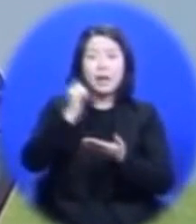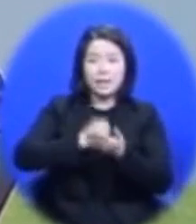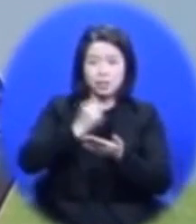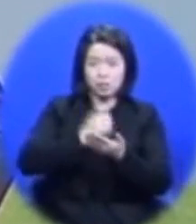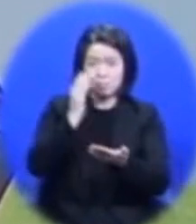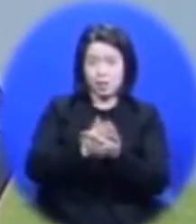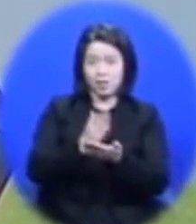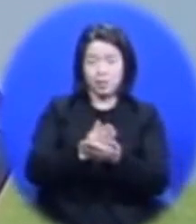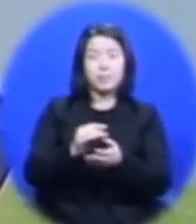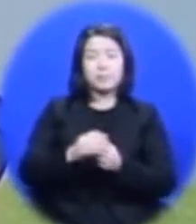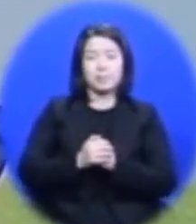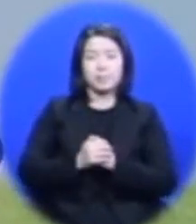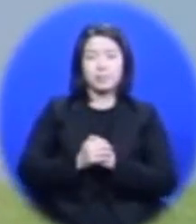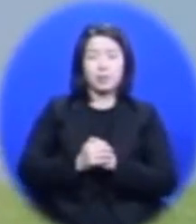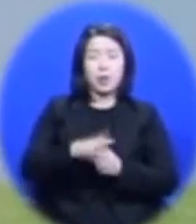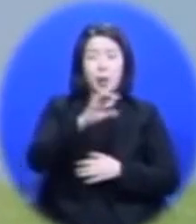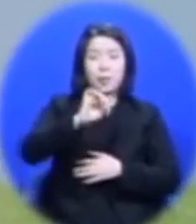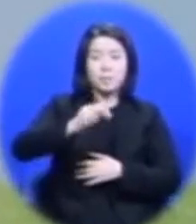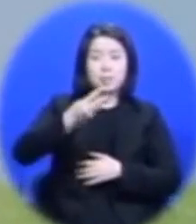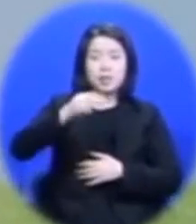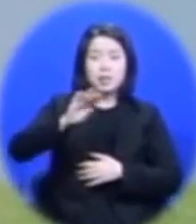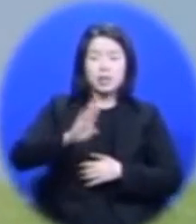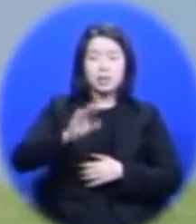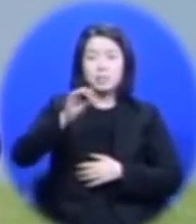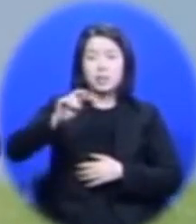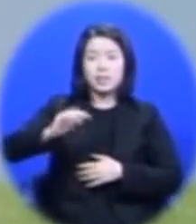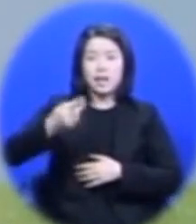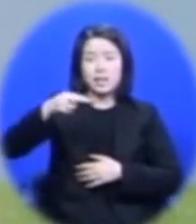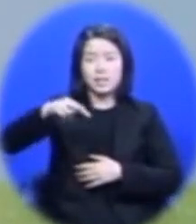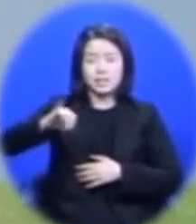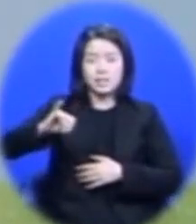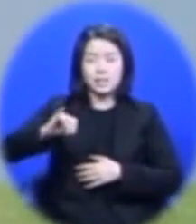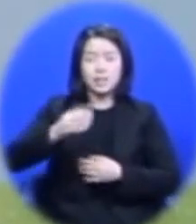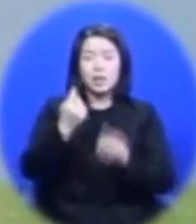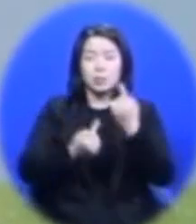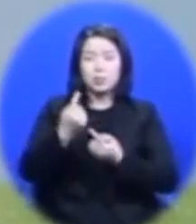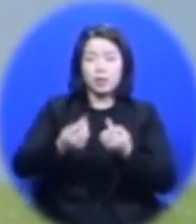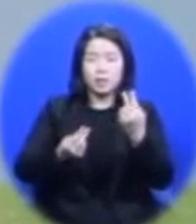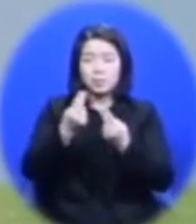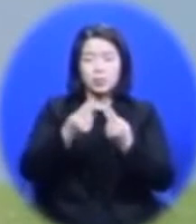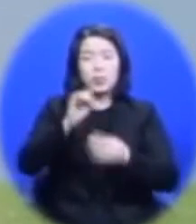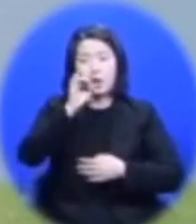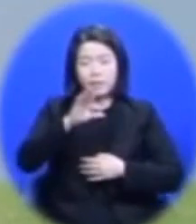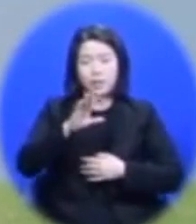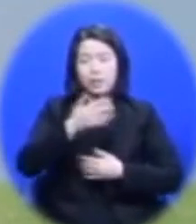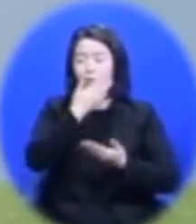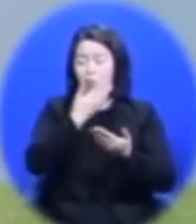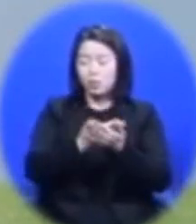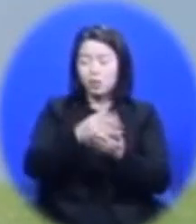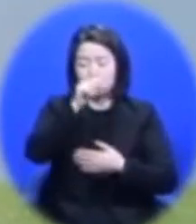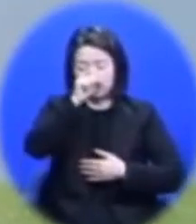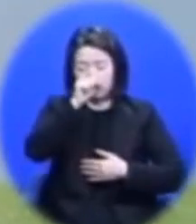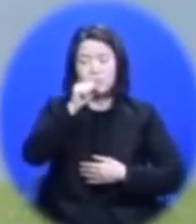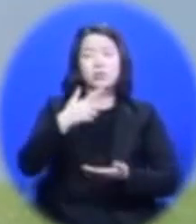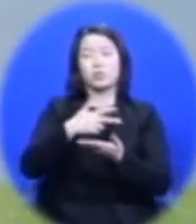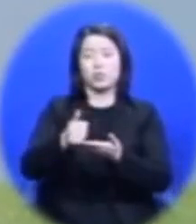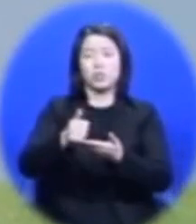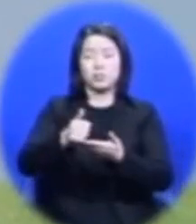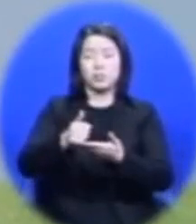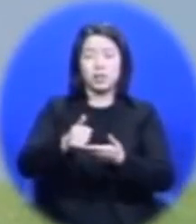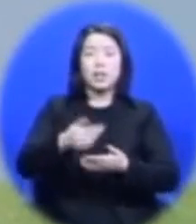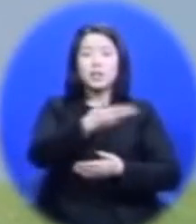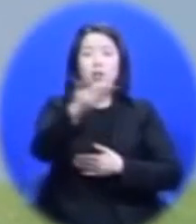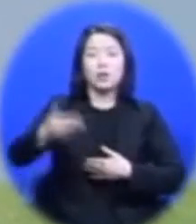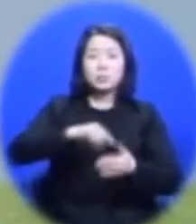마시기 바랍니다. 필립 얀 씨보다 비교가 안 되게 귀하고 좋으신 주 예수님께서 여러분 안에 계세요.